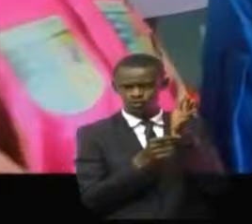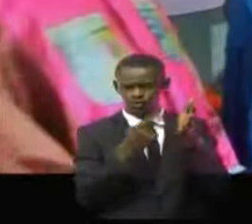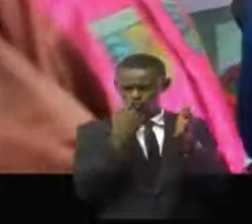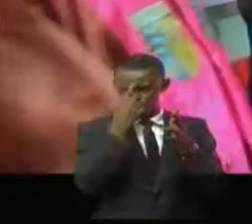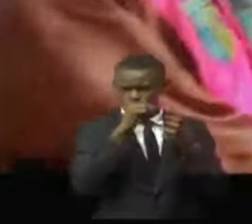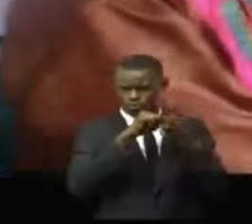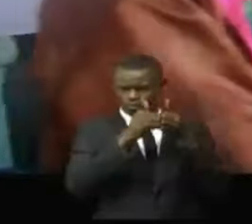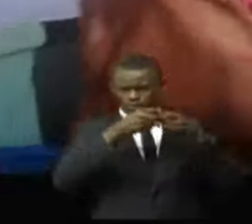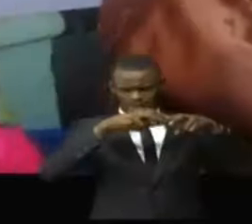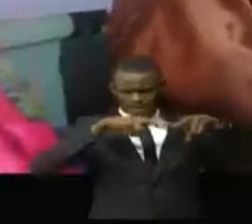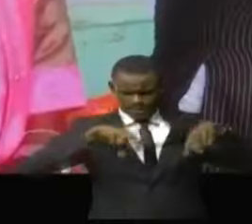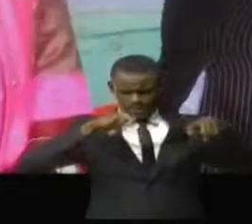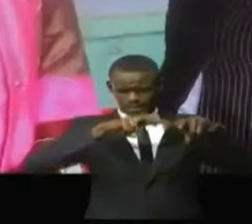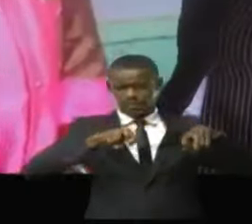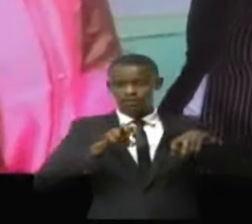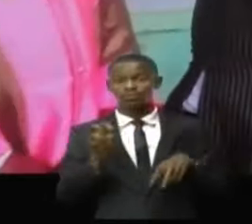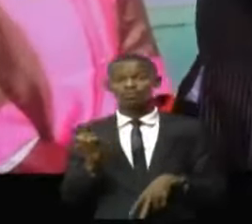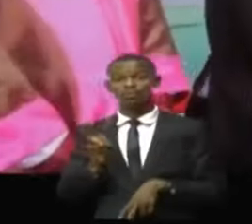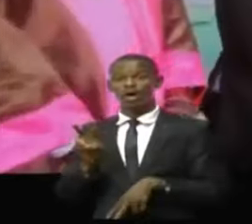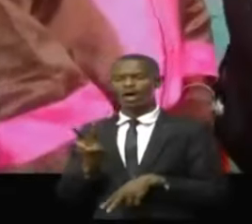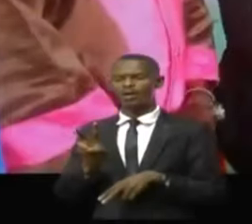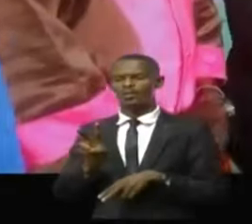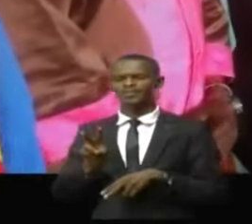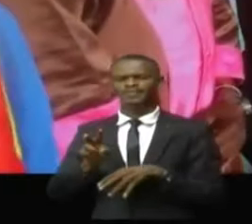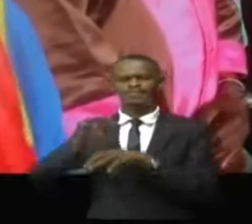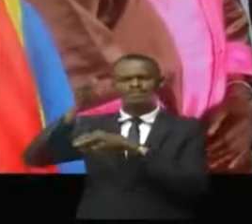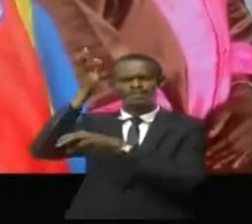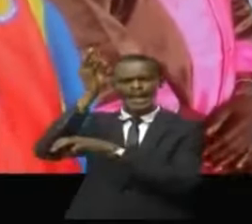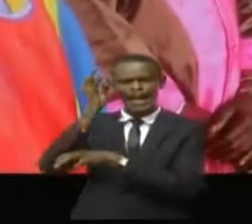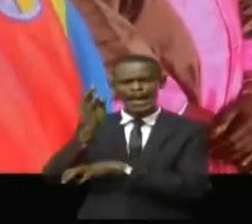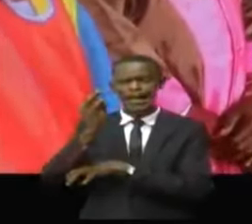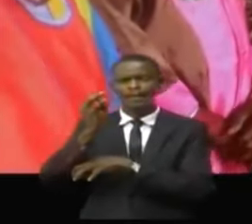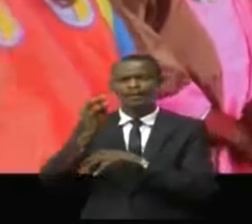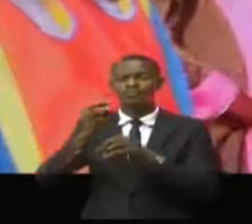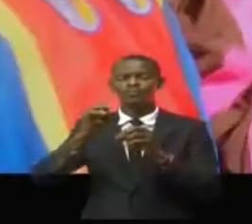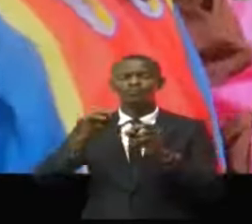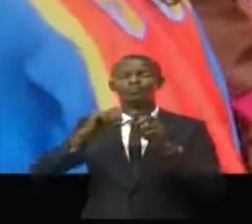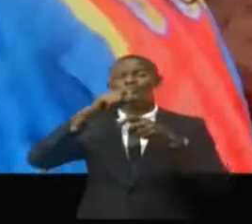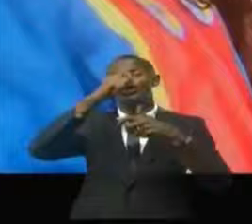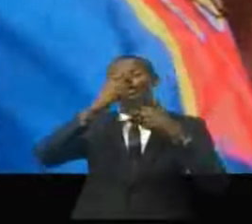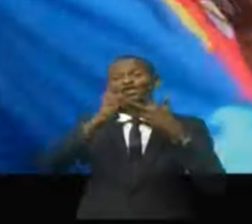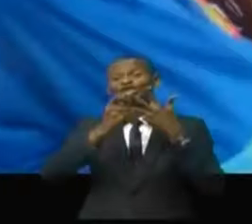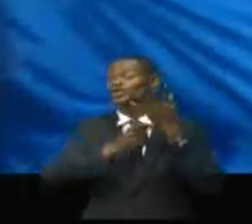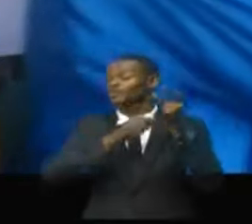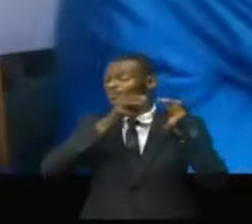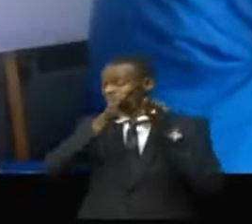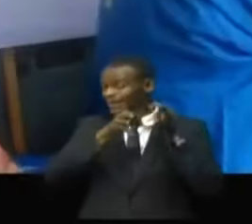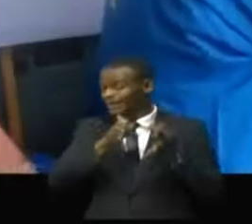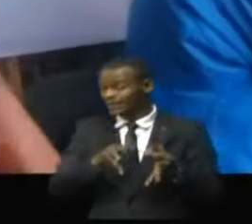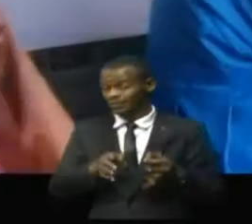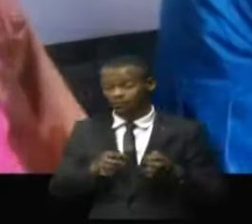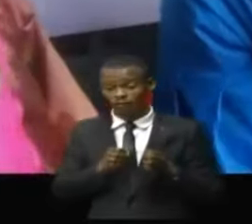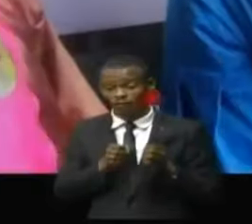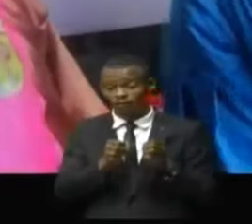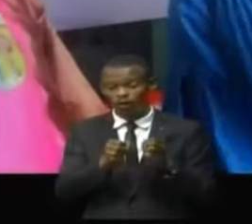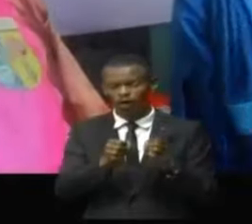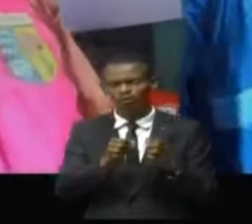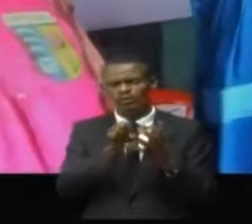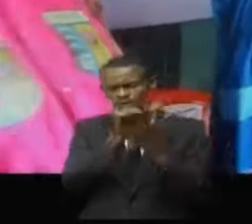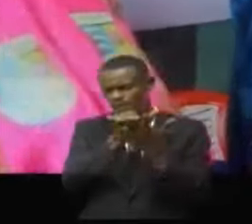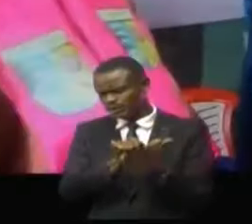ont également présenté les efforts fourni et consenti par cet établissement d'enseignement supérieur et universitaire